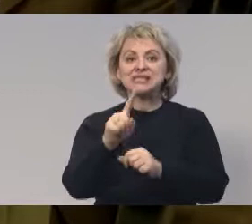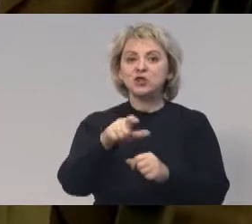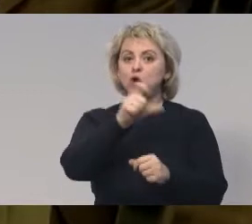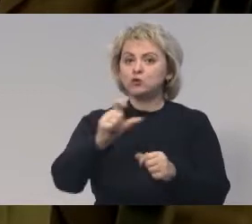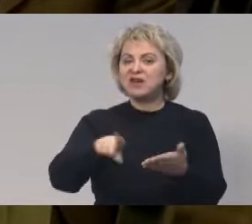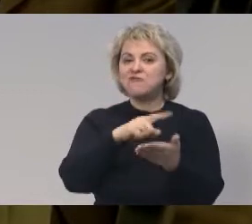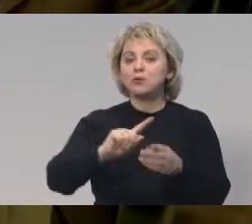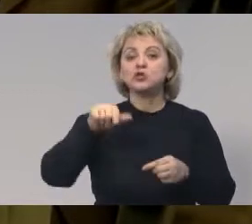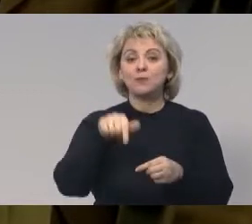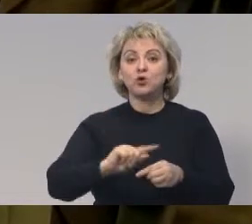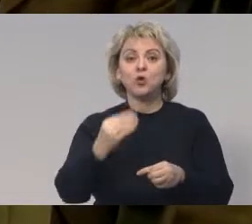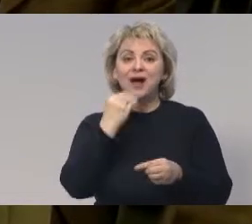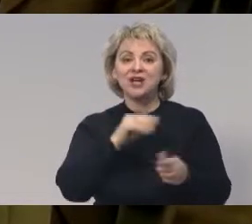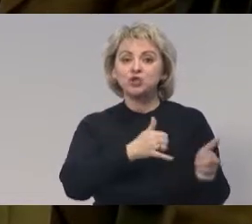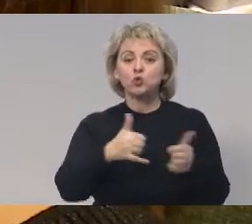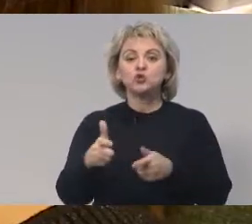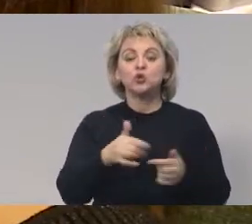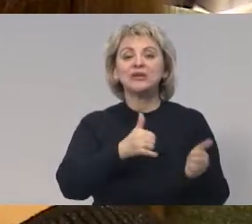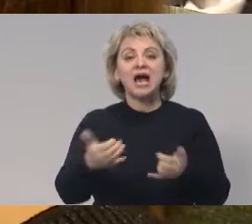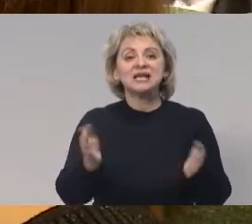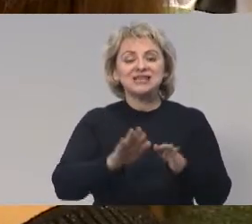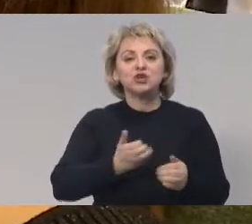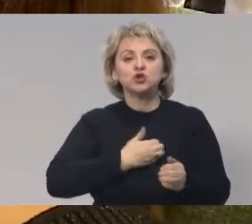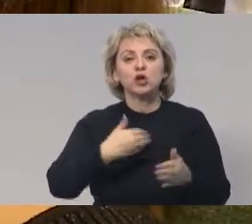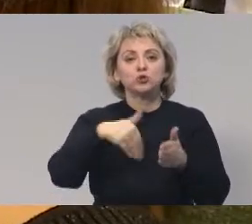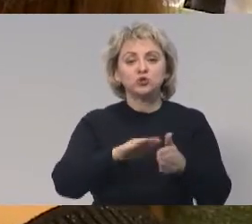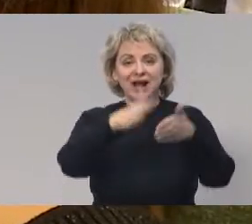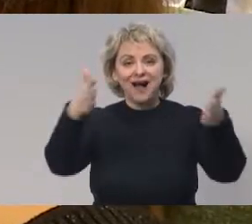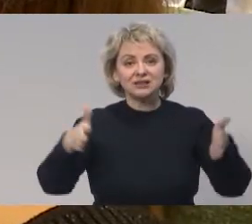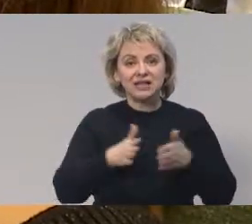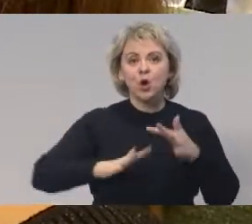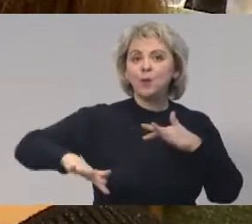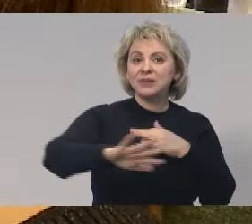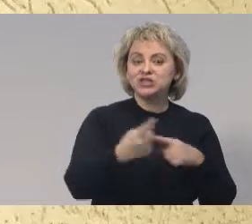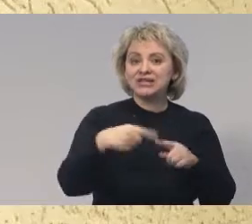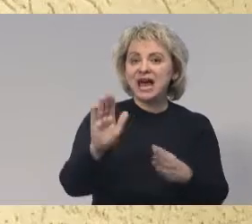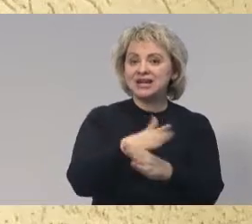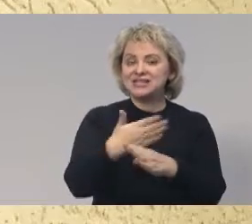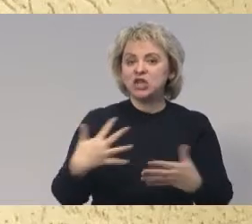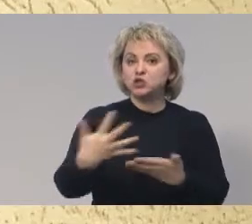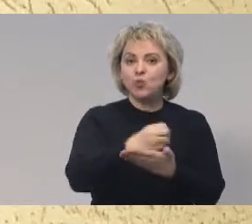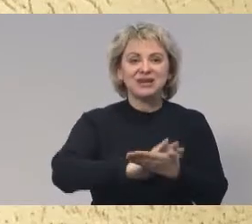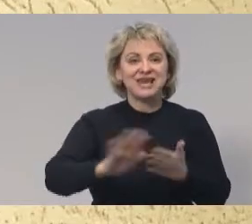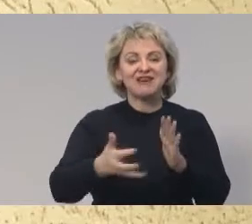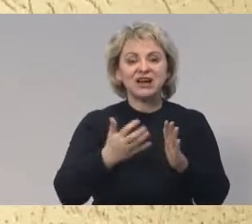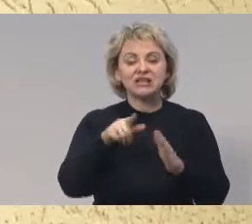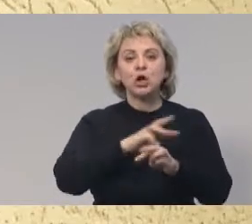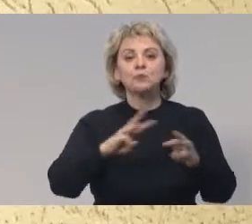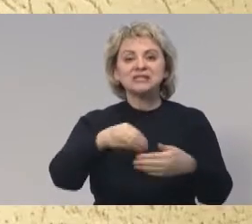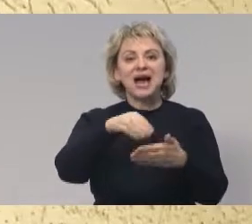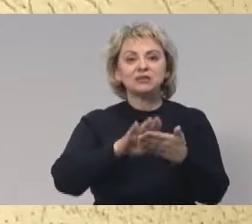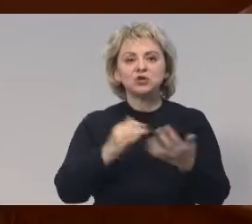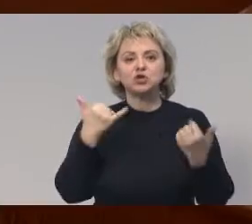вопрос. Тем более, что качество услуги оставляет желать лучшего. Контейнеров и площадок для раздельного сбора не хватает. Министр